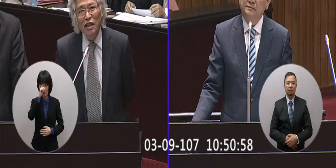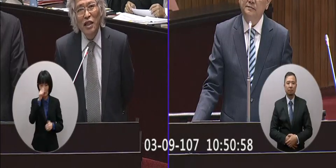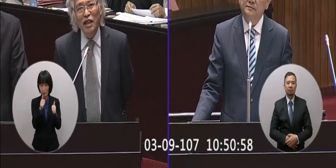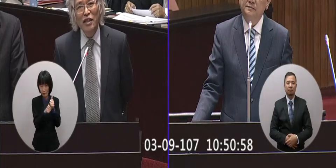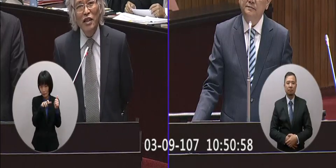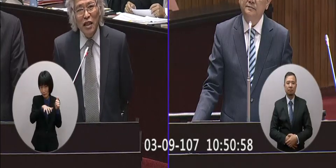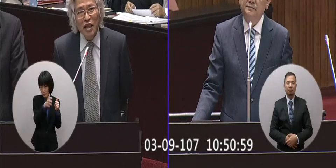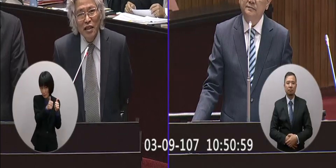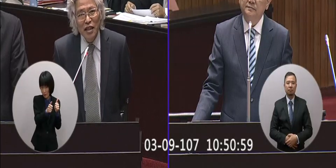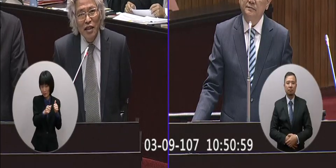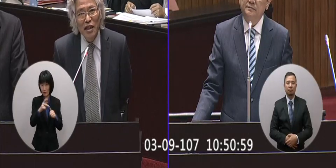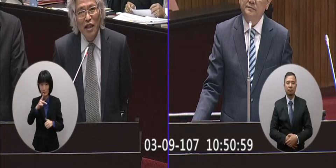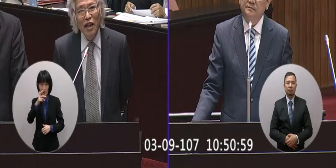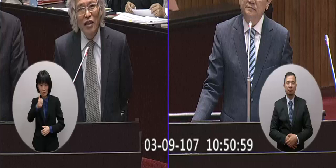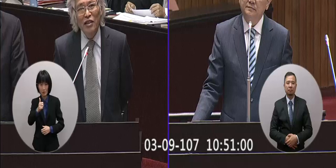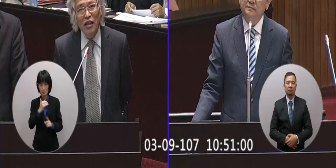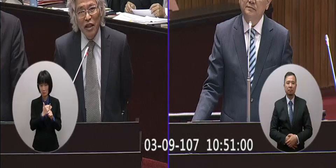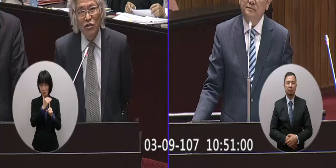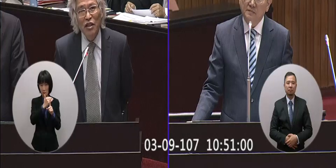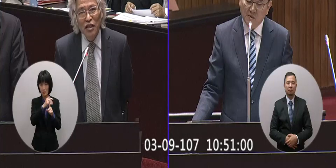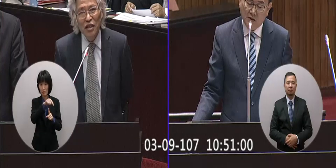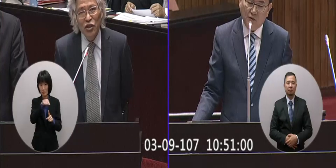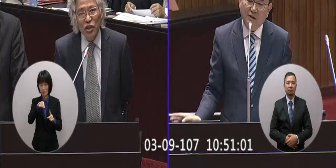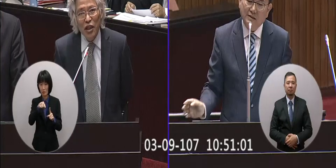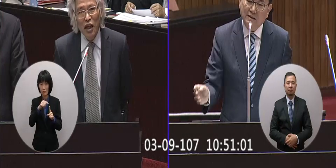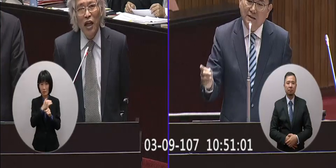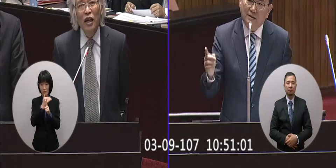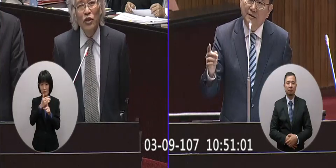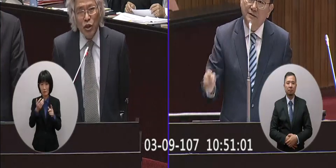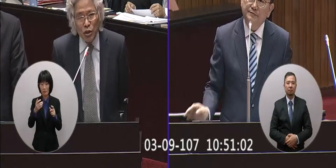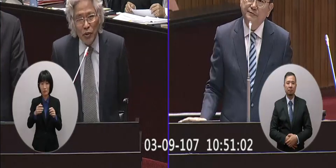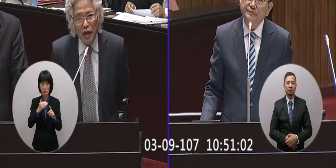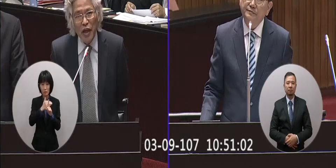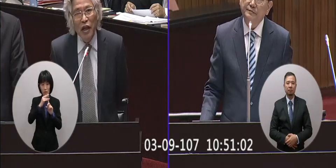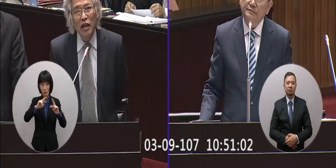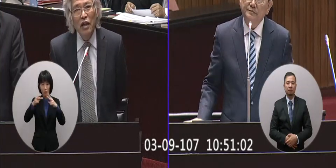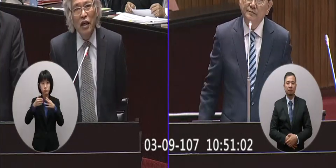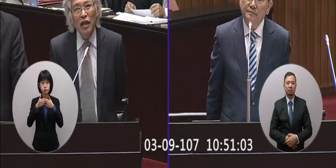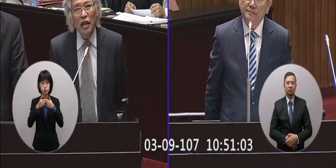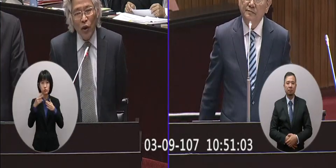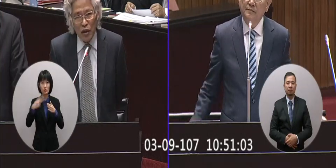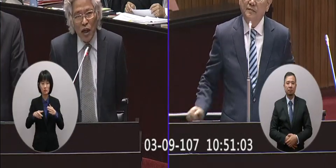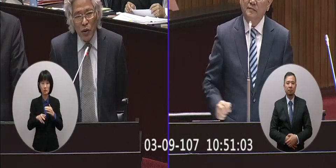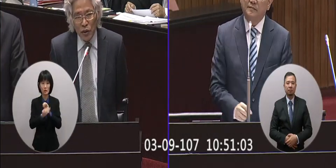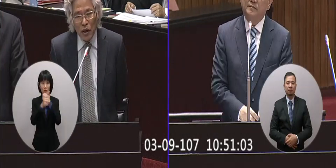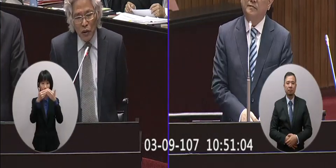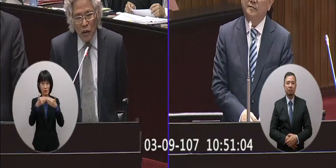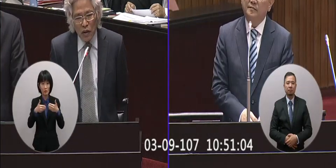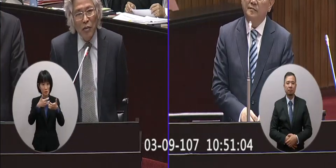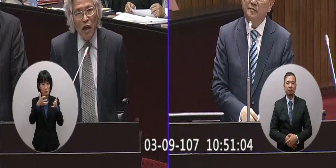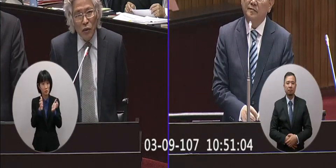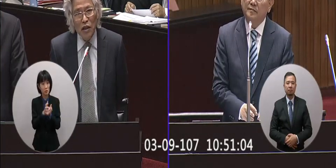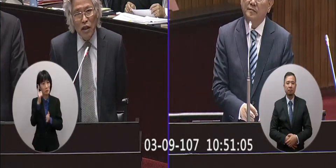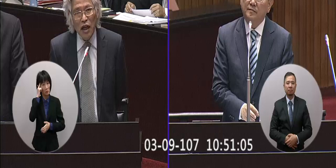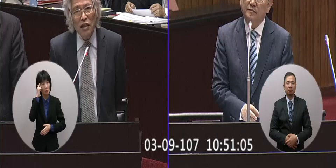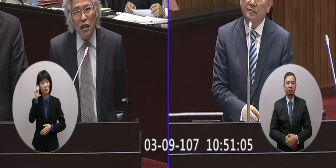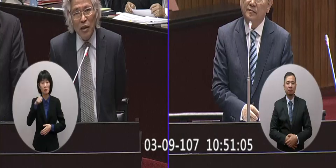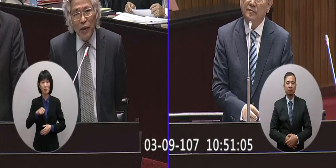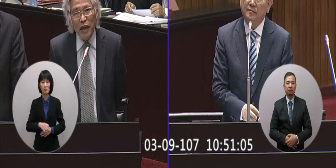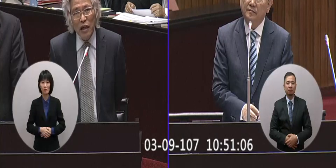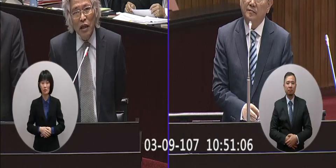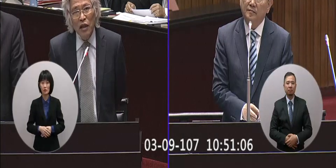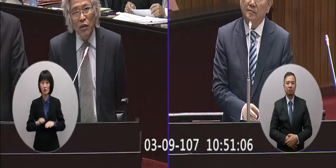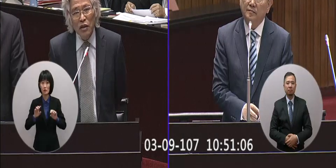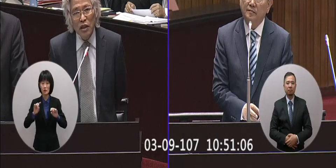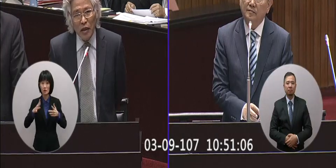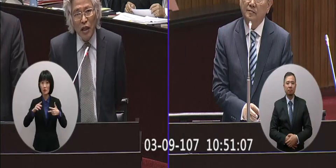副处长这一级跟科长这一级应该要调整这个职等。那全序部也讨论他，他们跟我讲，大概这